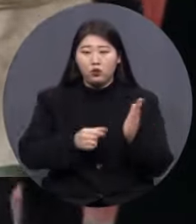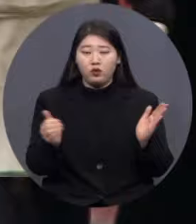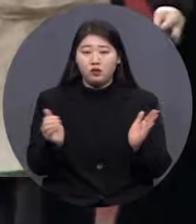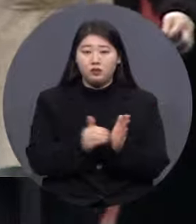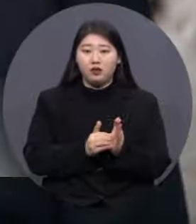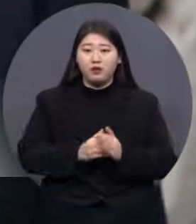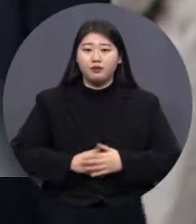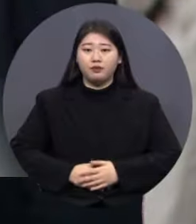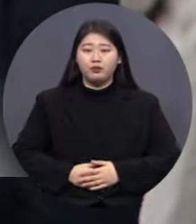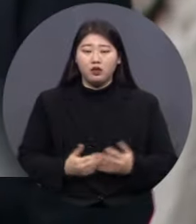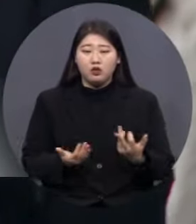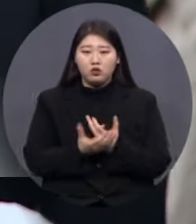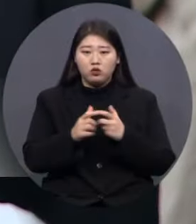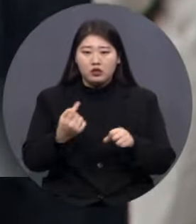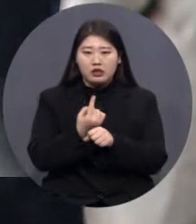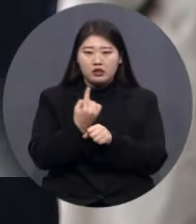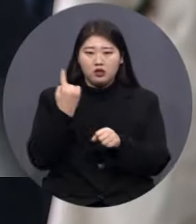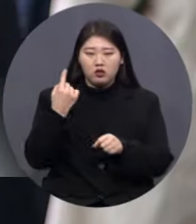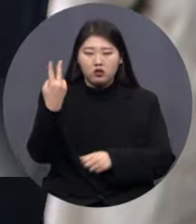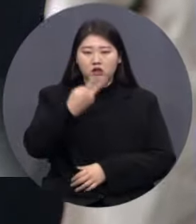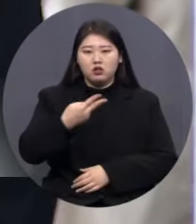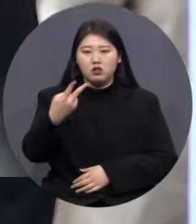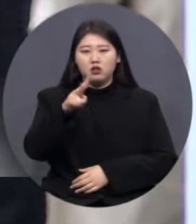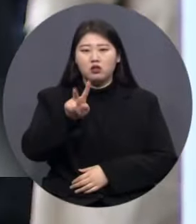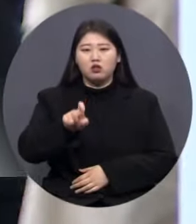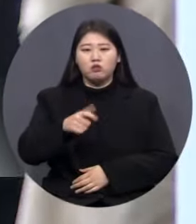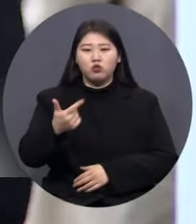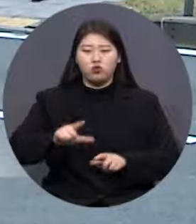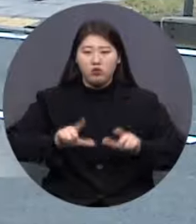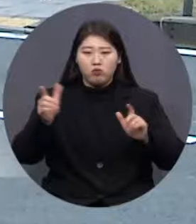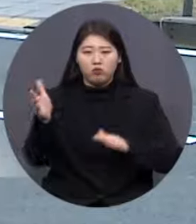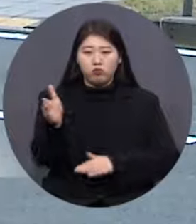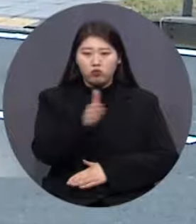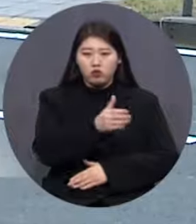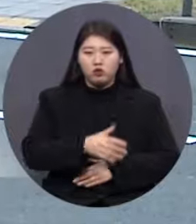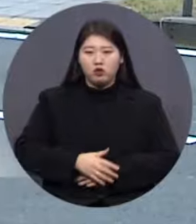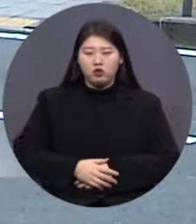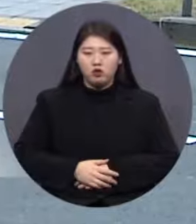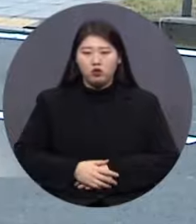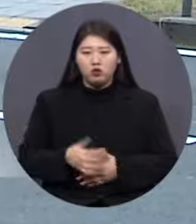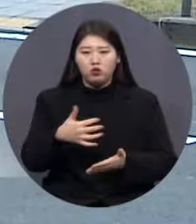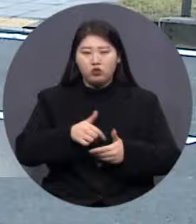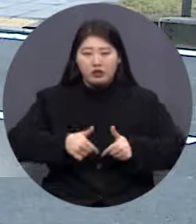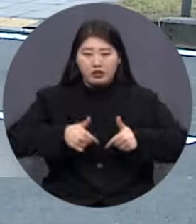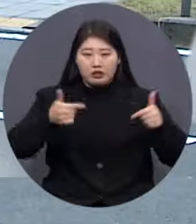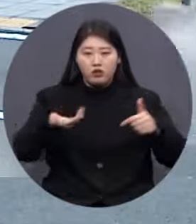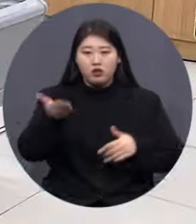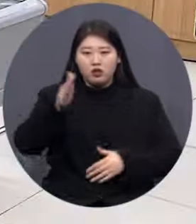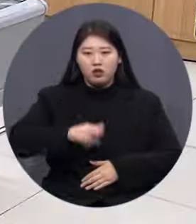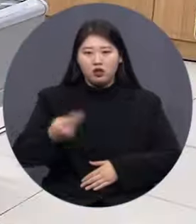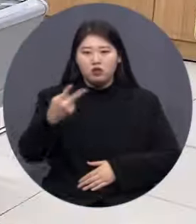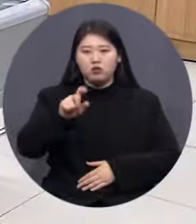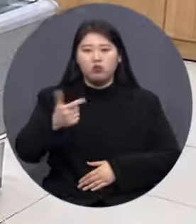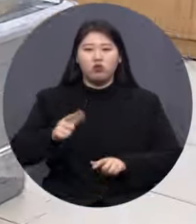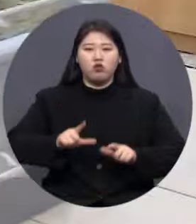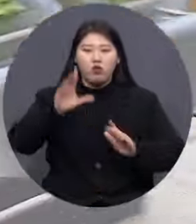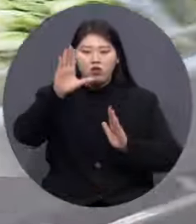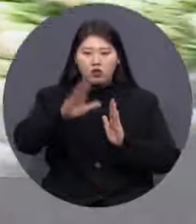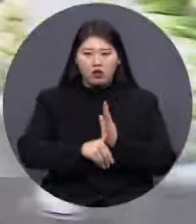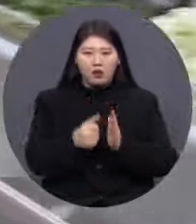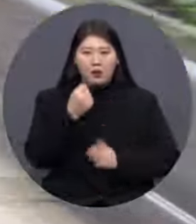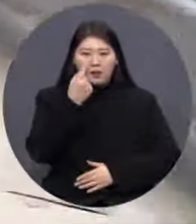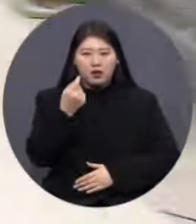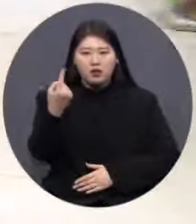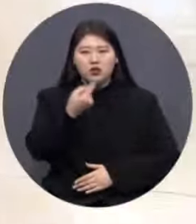기록했습니다 제주는 지난 2010년부터 유입인구가 유출 인구를 앞지르기 시작해 2016년에는 메달